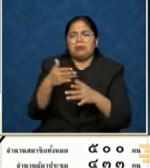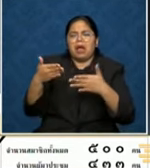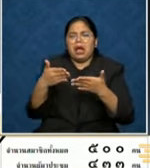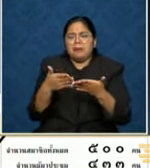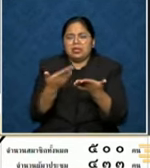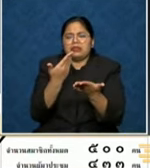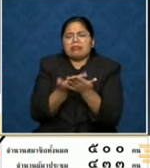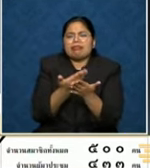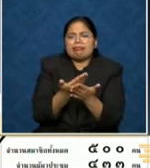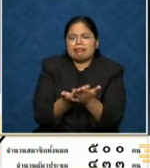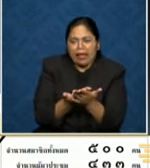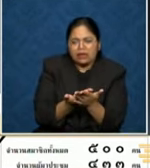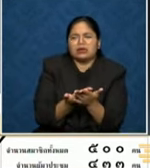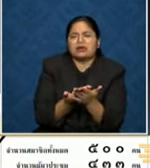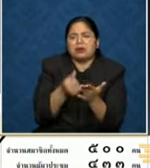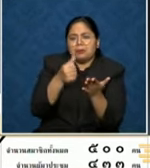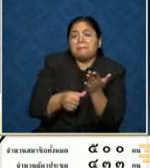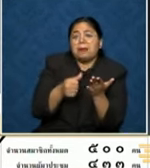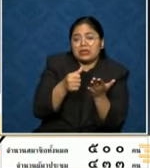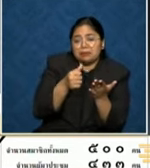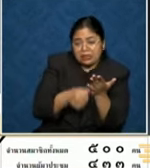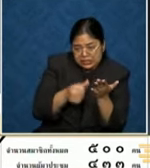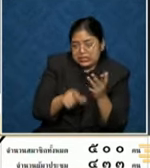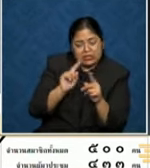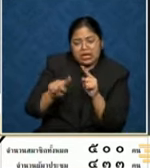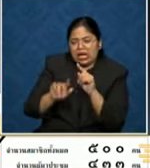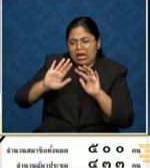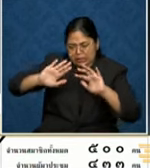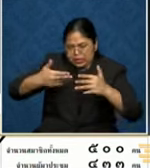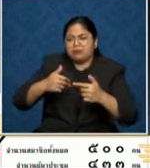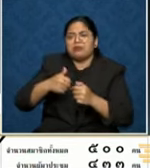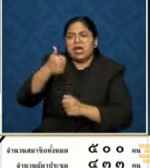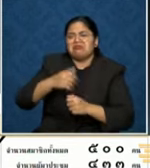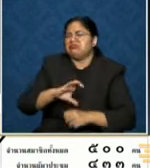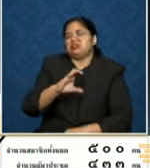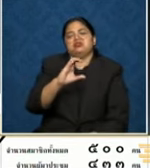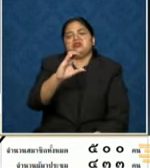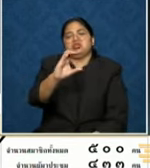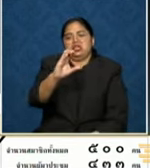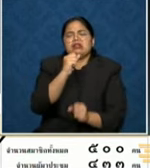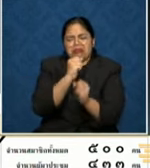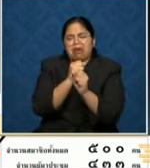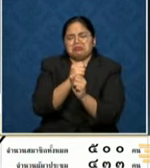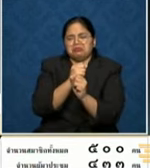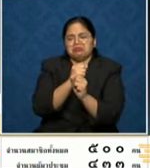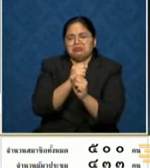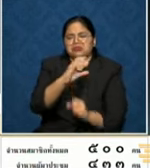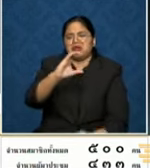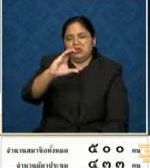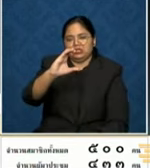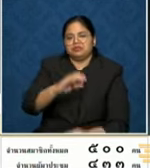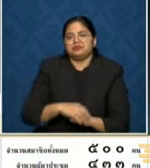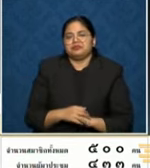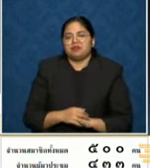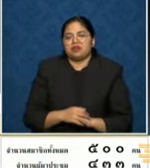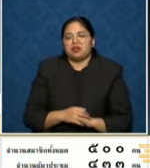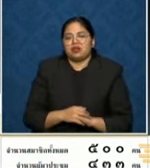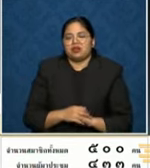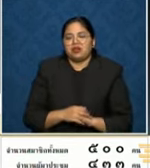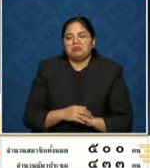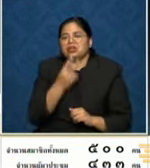ตรงนี้ผมถือว่ารัฐบาลทำให้ซีครับท่านประธานครับต่อไปครับ สร้างพลังสร้างสรรค์ซอฟต์พา